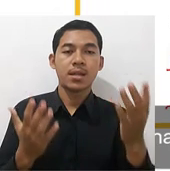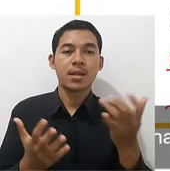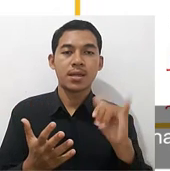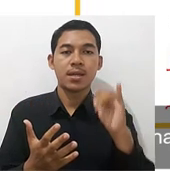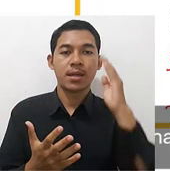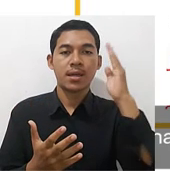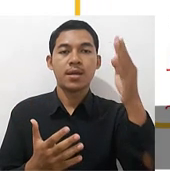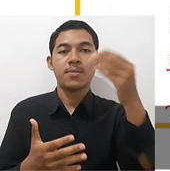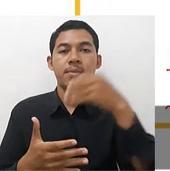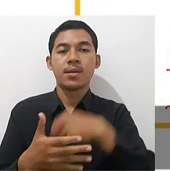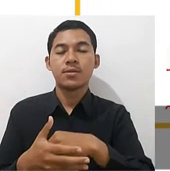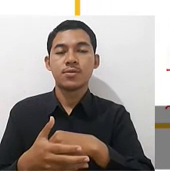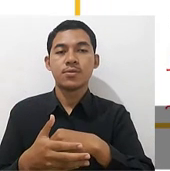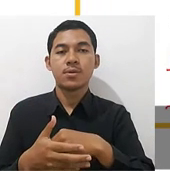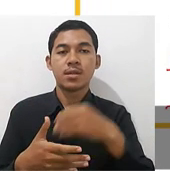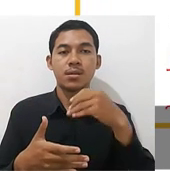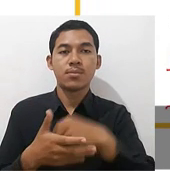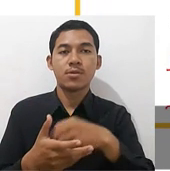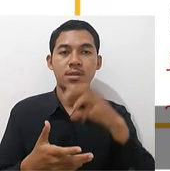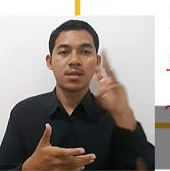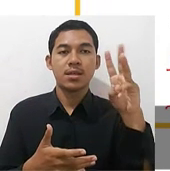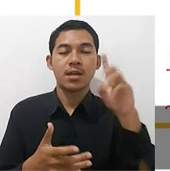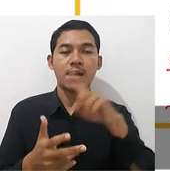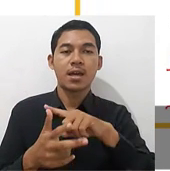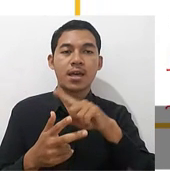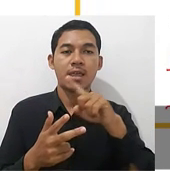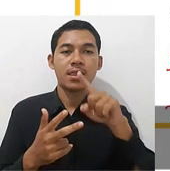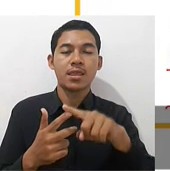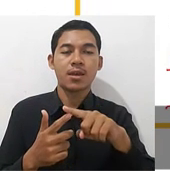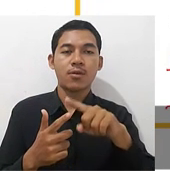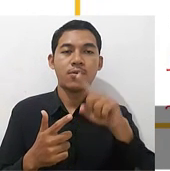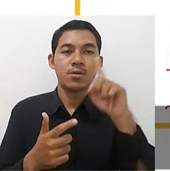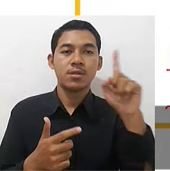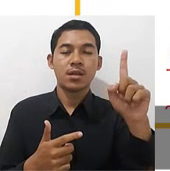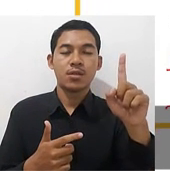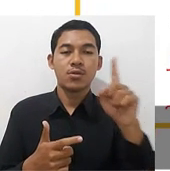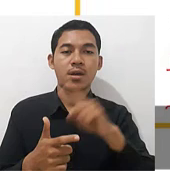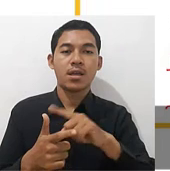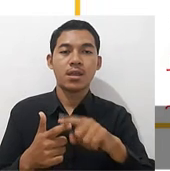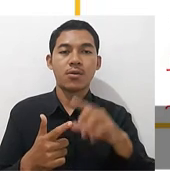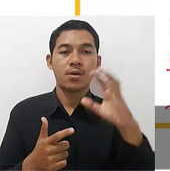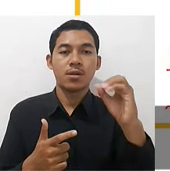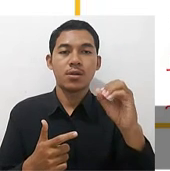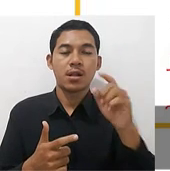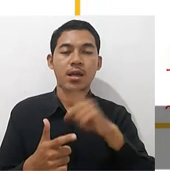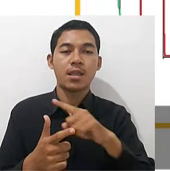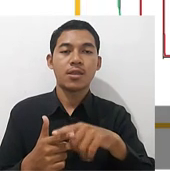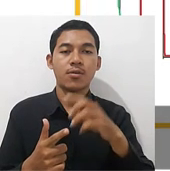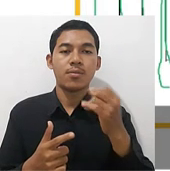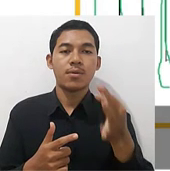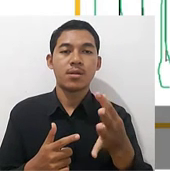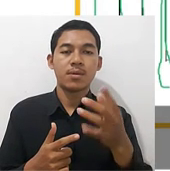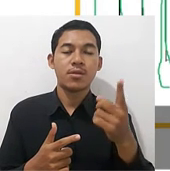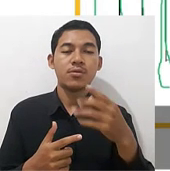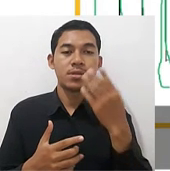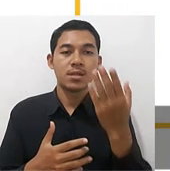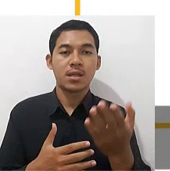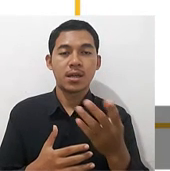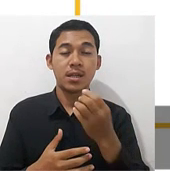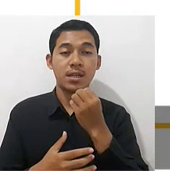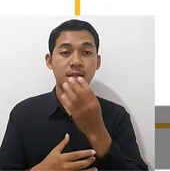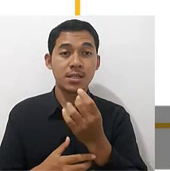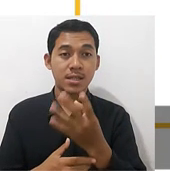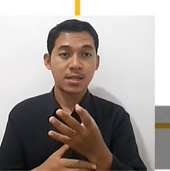bakal diizinkan untuk masuk? Apakah input 3 ataukah input 1 atau input 0 atau input berapa gitu misalkan gitu tuh. Nah, itu silakan